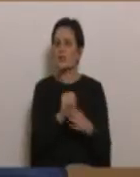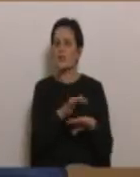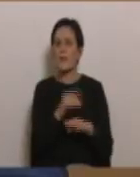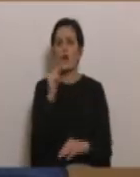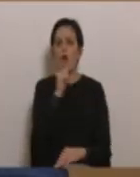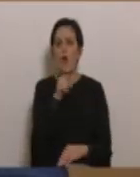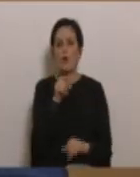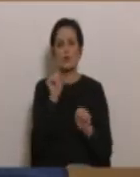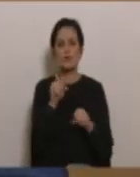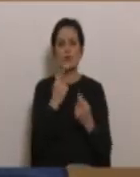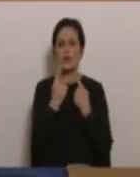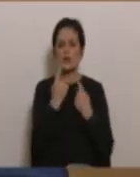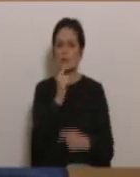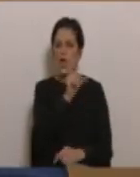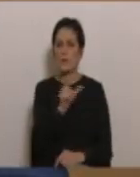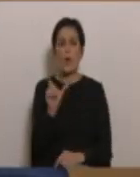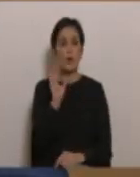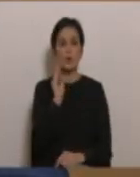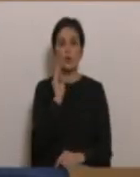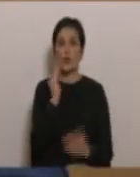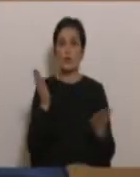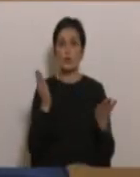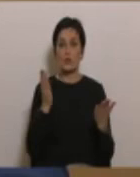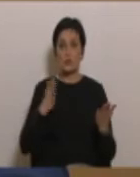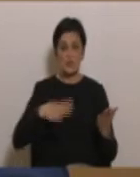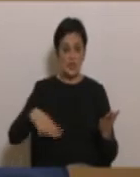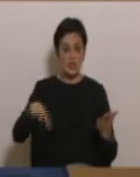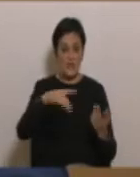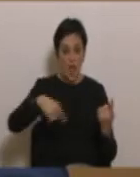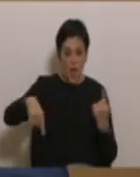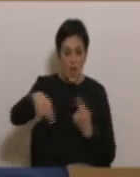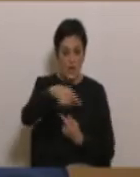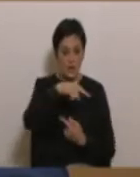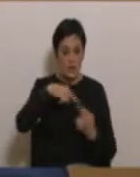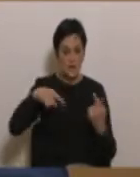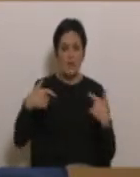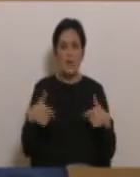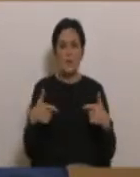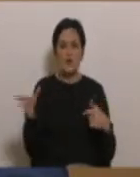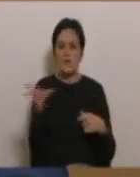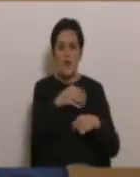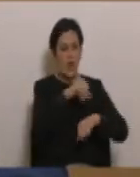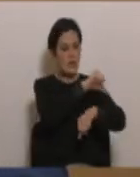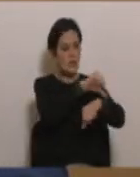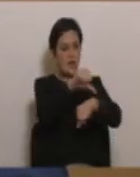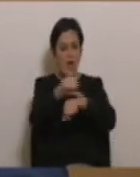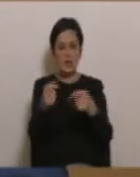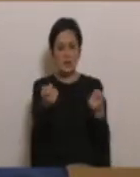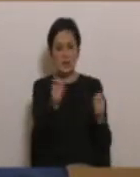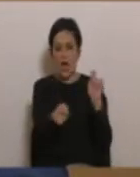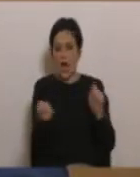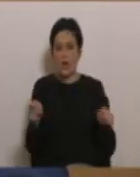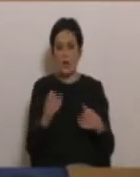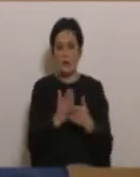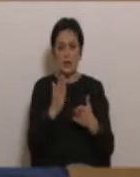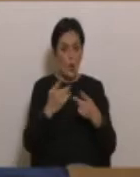შეიძლება ისაუბროს ადამიანმა, როდესაც ქვეყნის სიზღვრით პრაქტიკულად ყველა საზღვარი დაკეტილია, სადაც